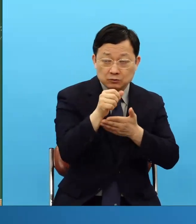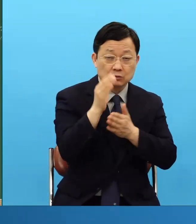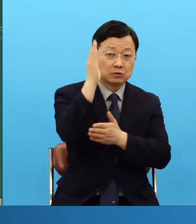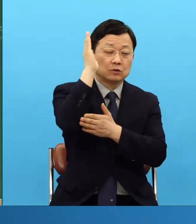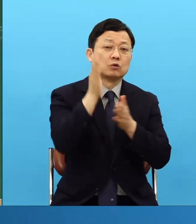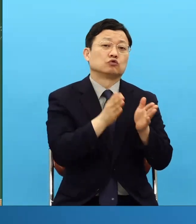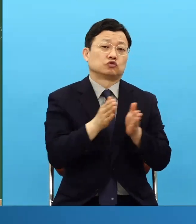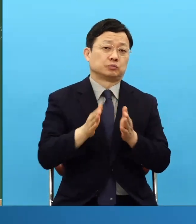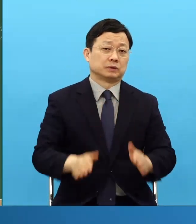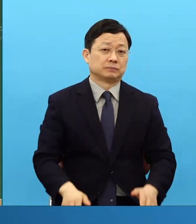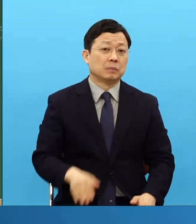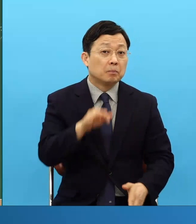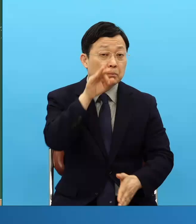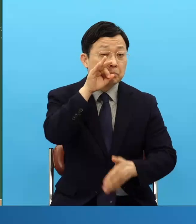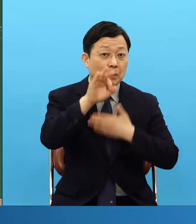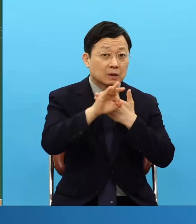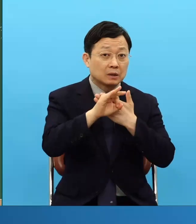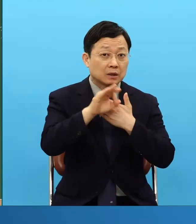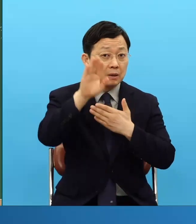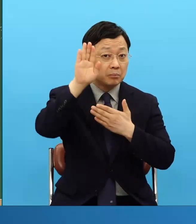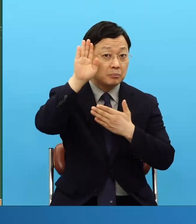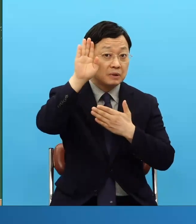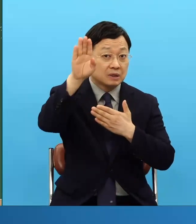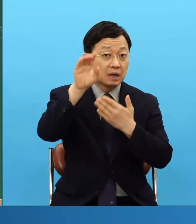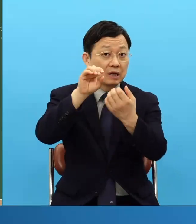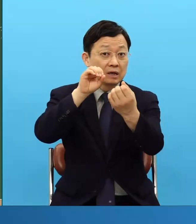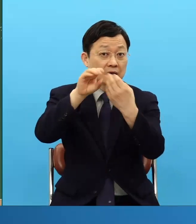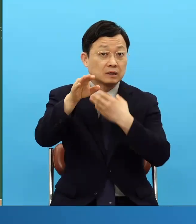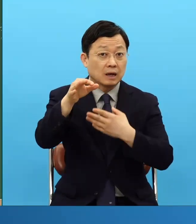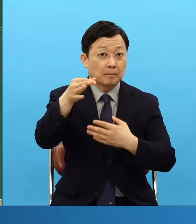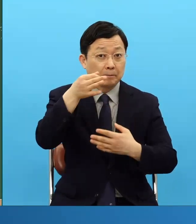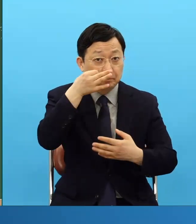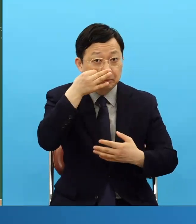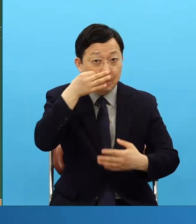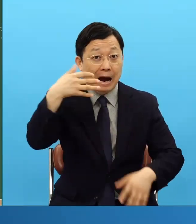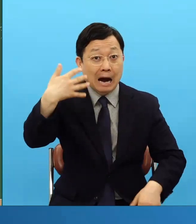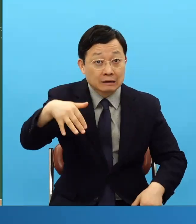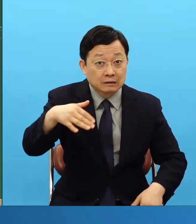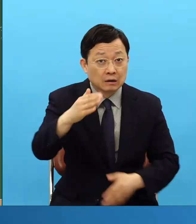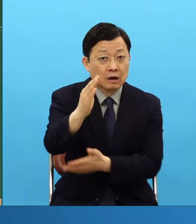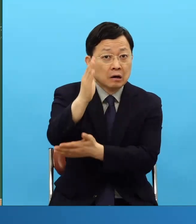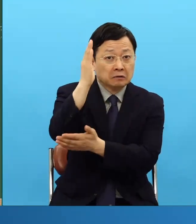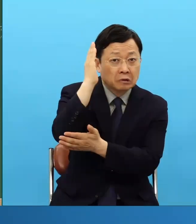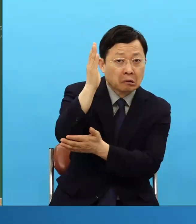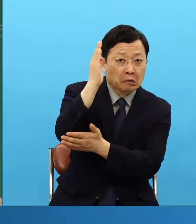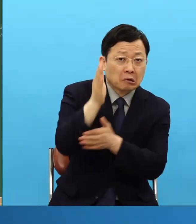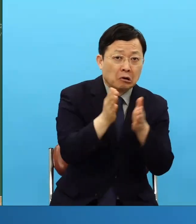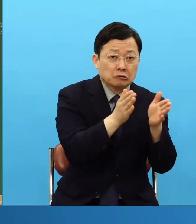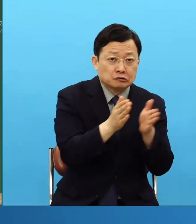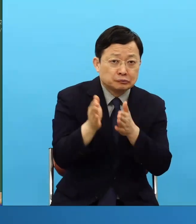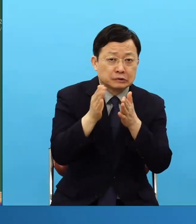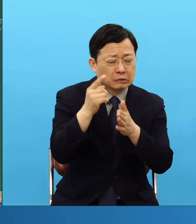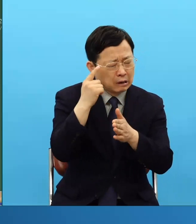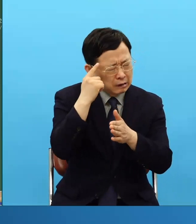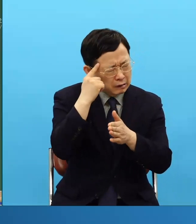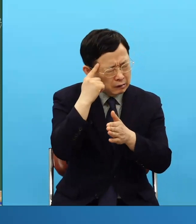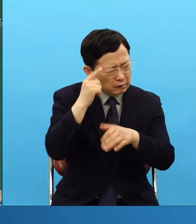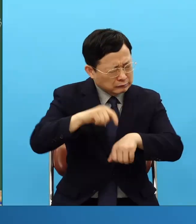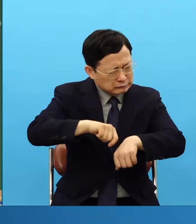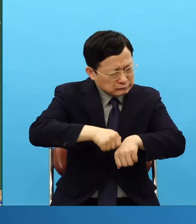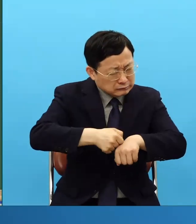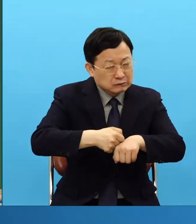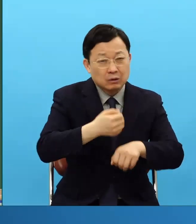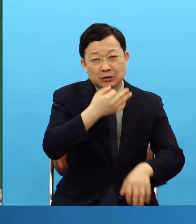그러면 굉장히 그것 때문에 고통을 당해야 돼요. If not, then you're going to suffer greatly because of that. 그리고 또 사실은 그